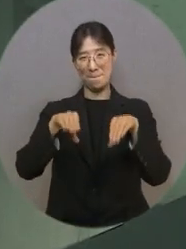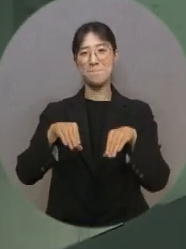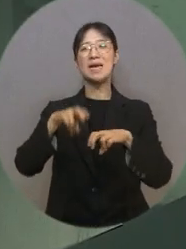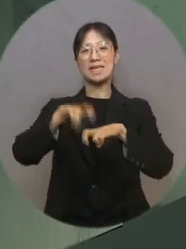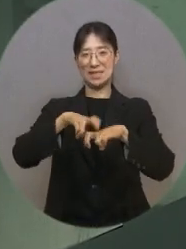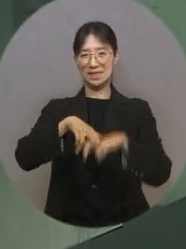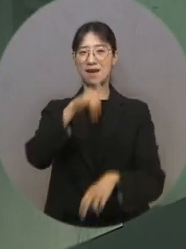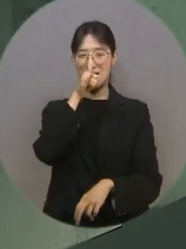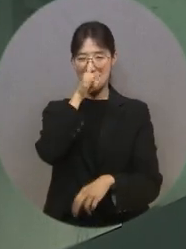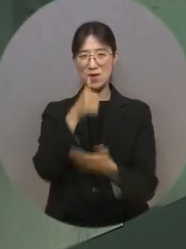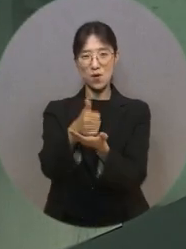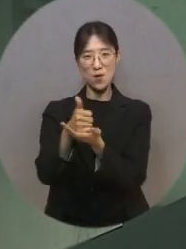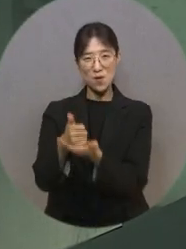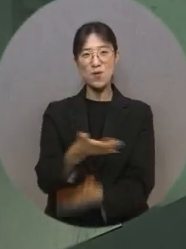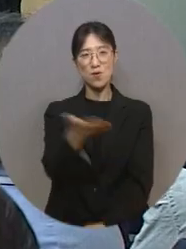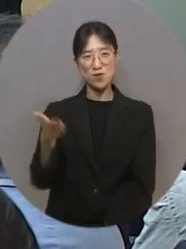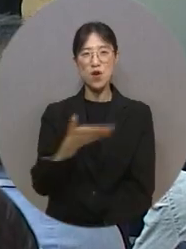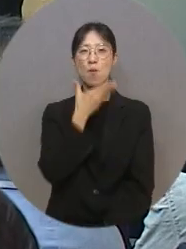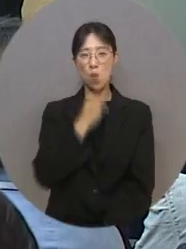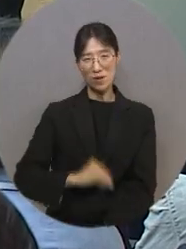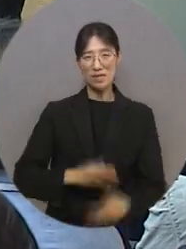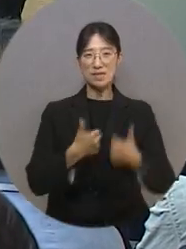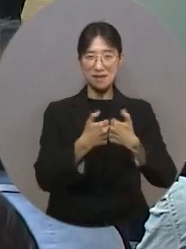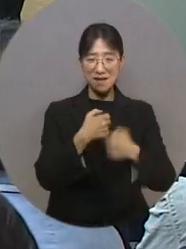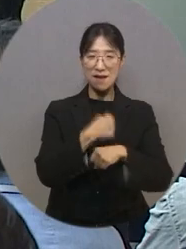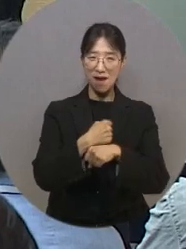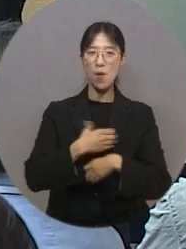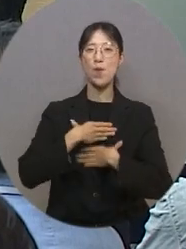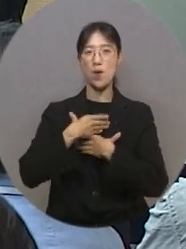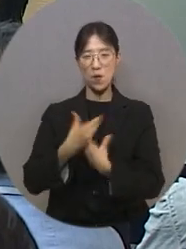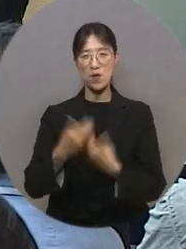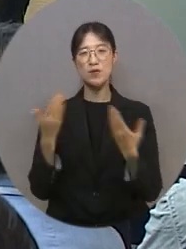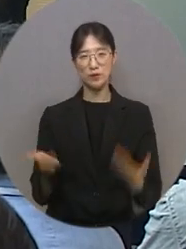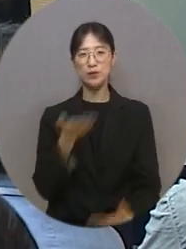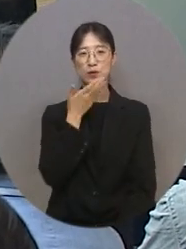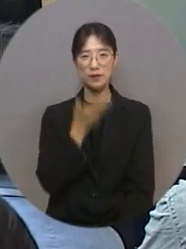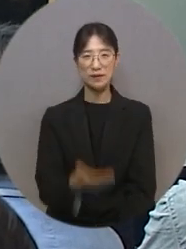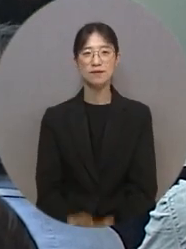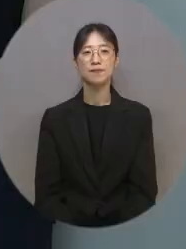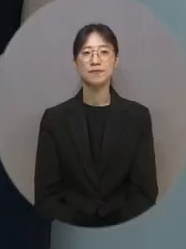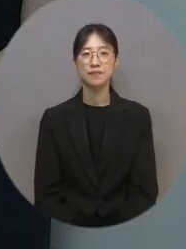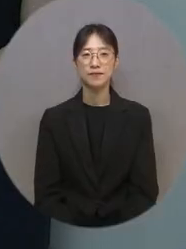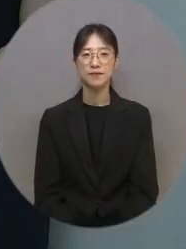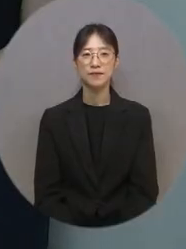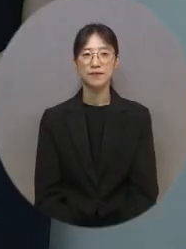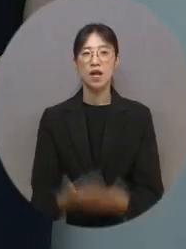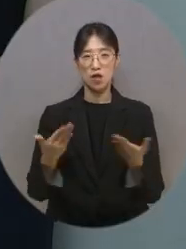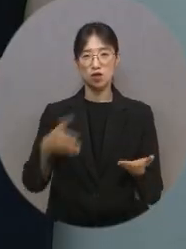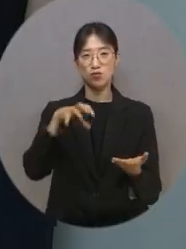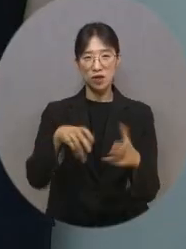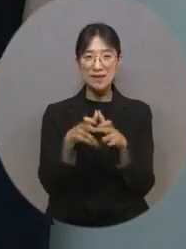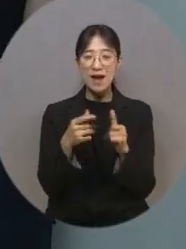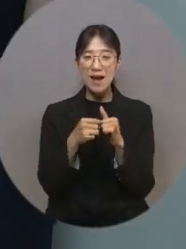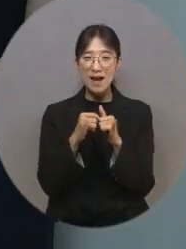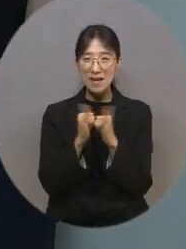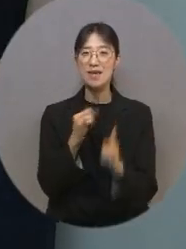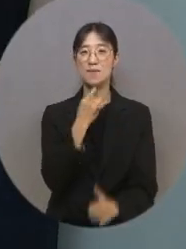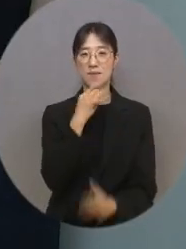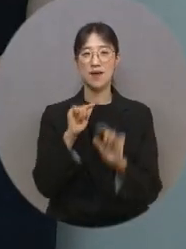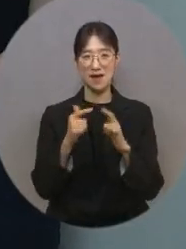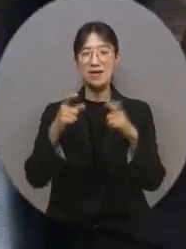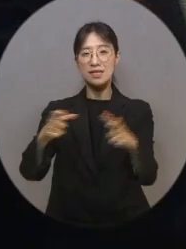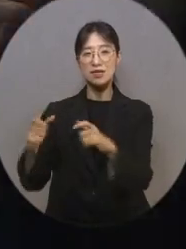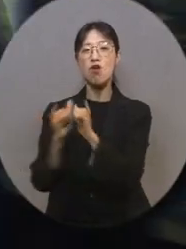갖춰 이용자들이 복지 상담을 받고 편안하게 쉬어갈 수 있습니다. 쉼터는 장애인뿐만 아니라